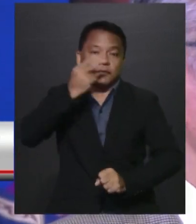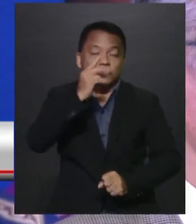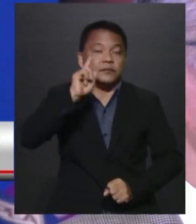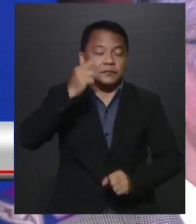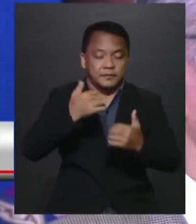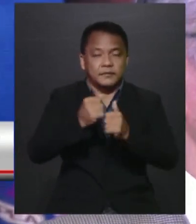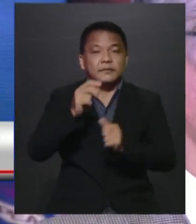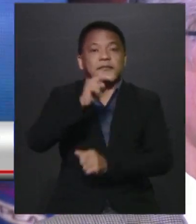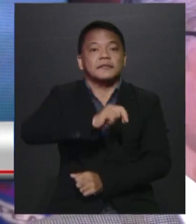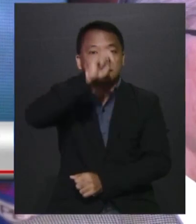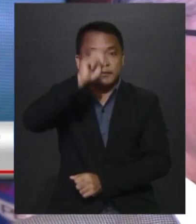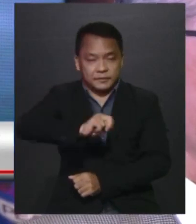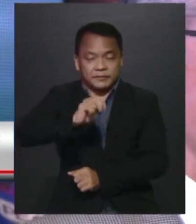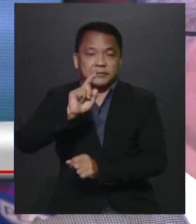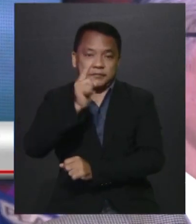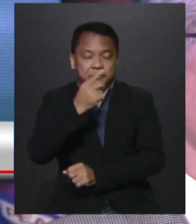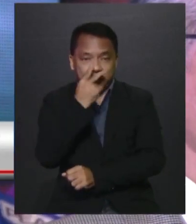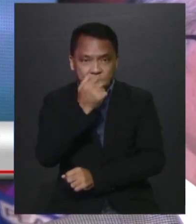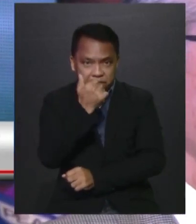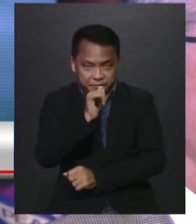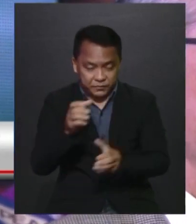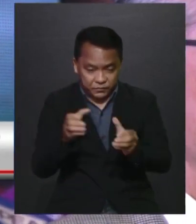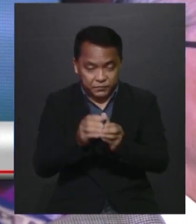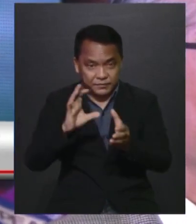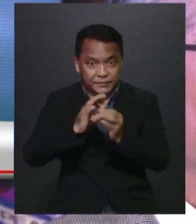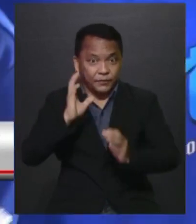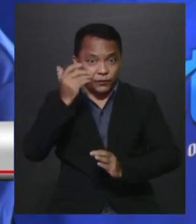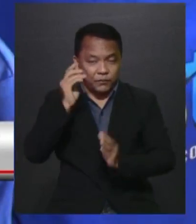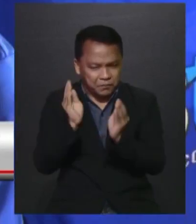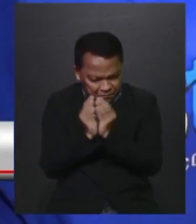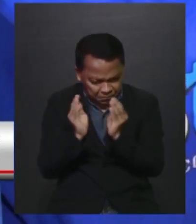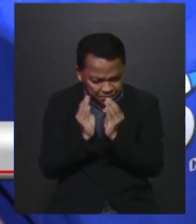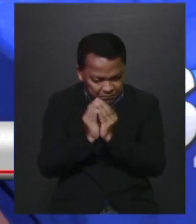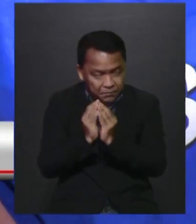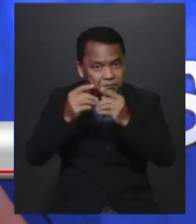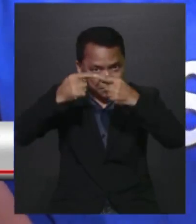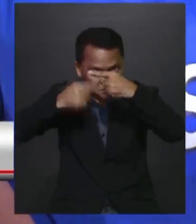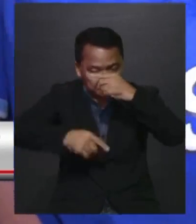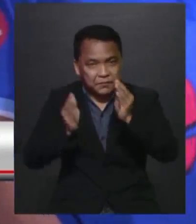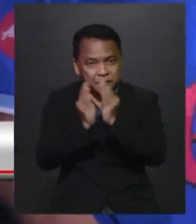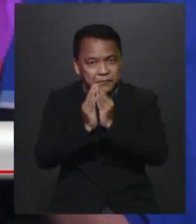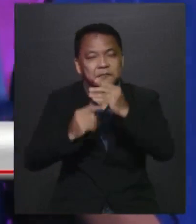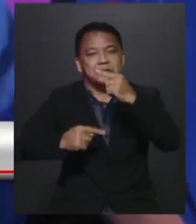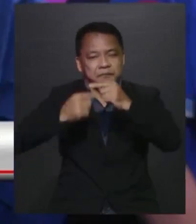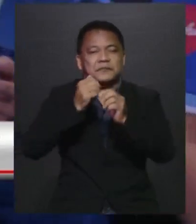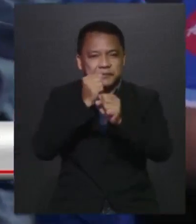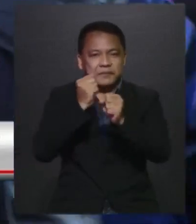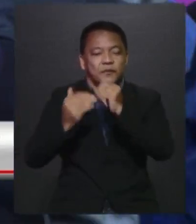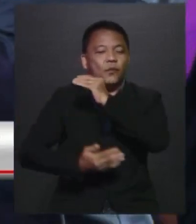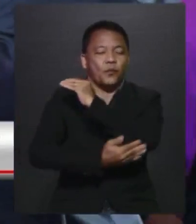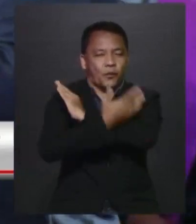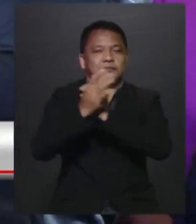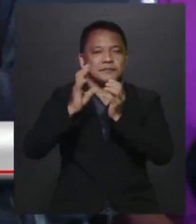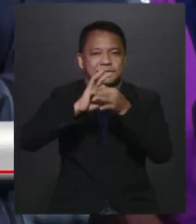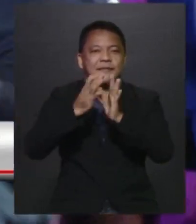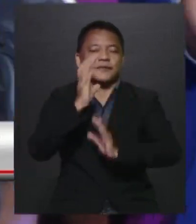การเล่นเนชั่นลีกแล้วก็ถ้าดีไม่ดีลุ้นไปโอลิมปิกได้เหมือนกัน สะสมคะแนนแรงกิ้งให้ได้ดีถ้าติดท็อป10โอกาสได้ไปโอลิมปิกก็